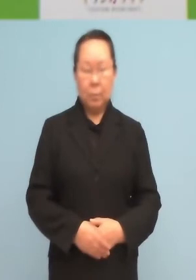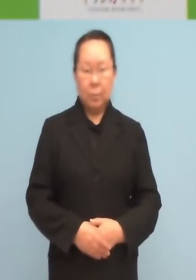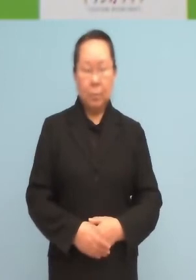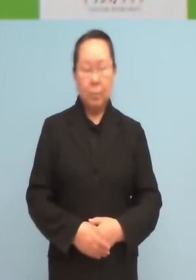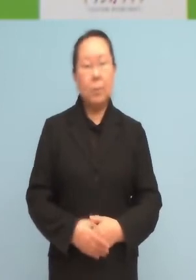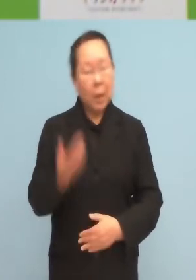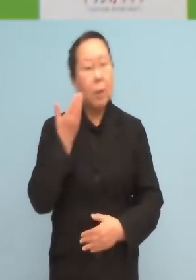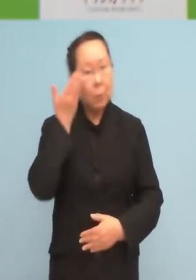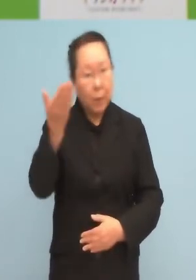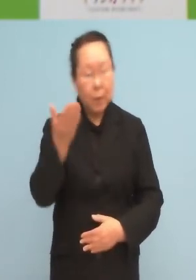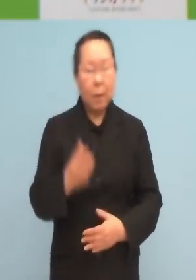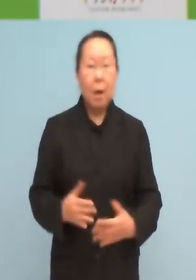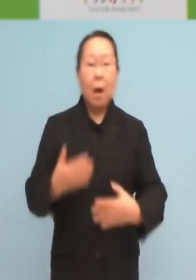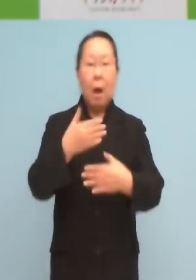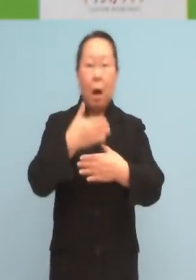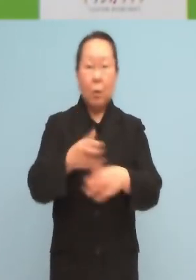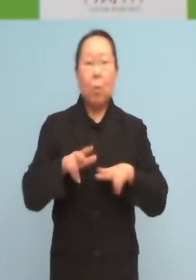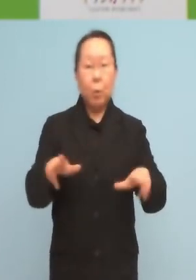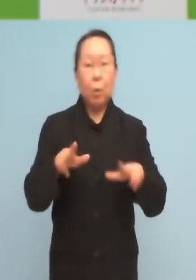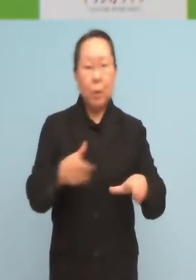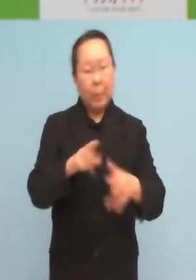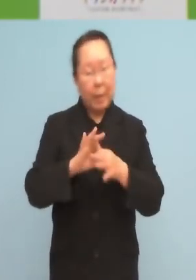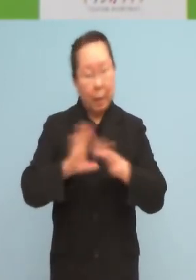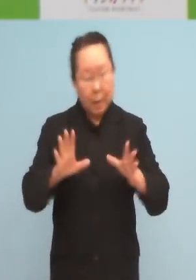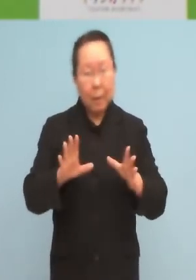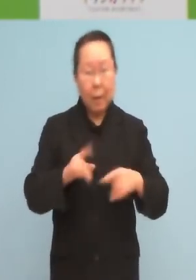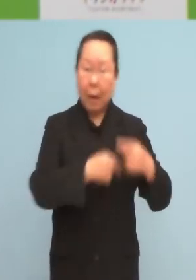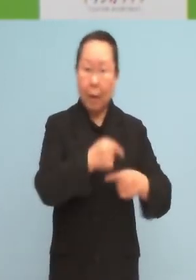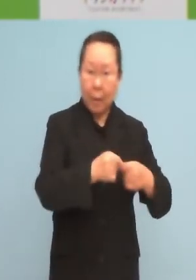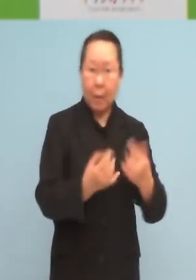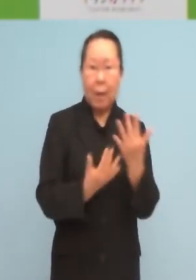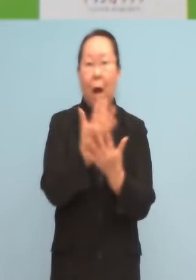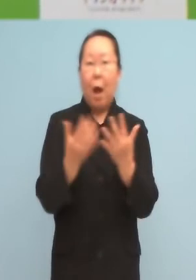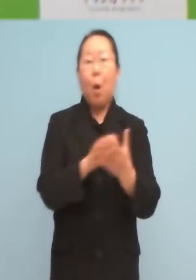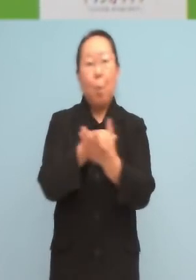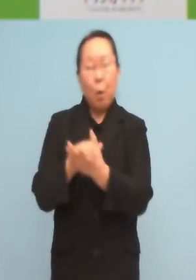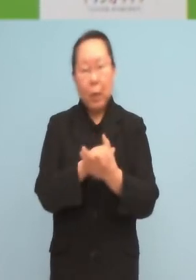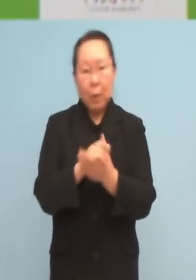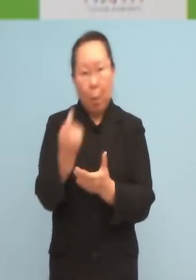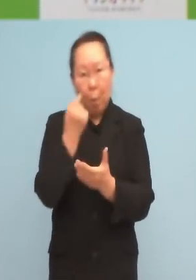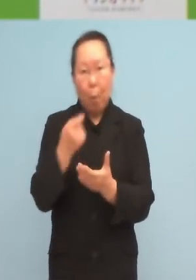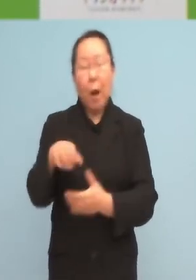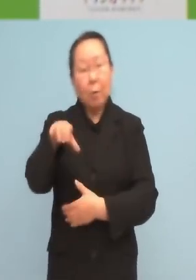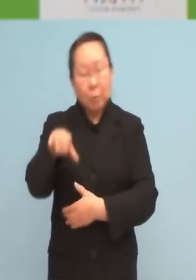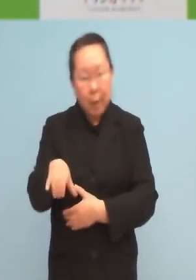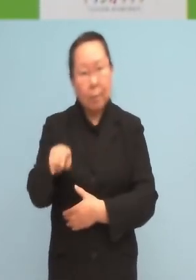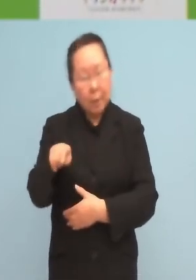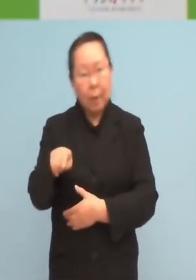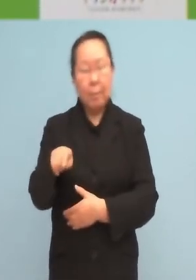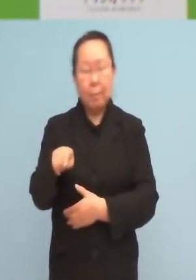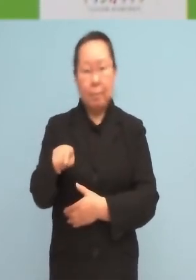ません、あと同性とあまり関係ない話になってしまうんですが、森友学園で 森友、 はいはい、ああい